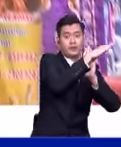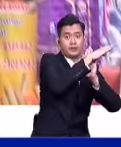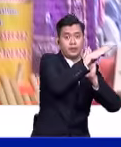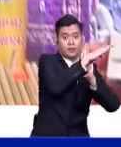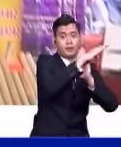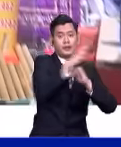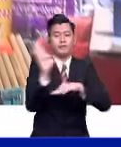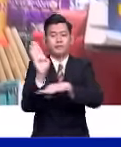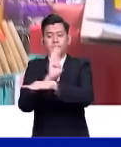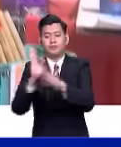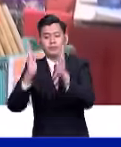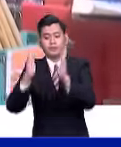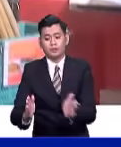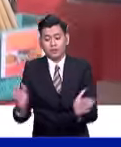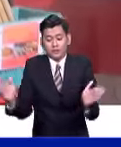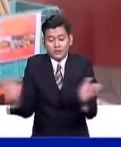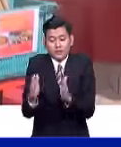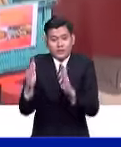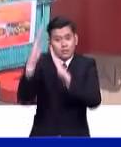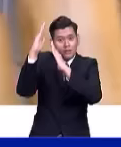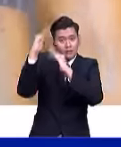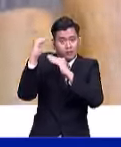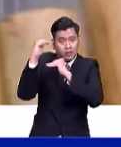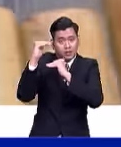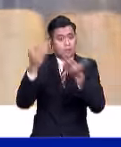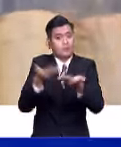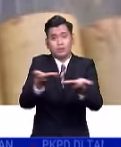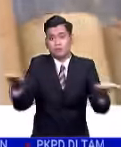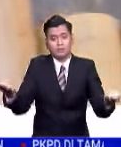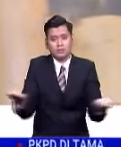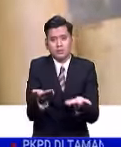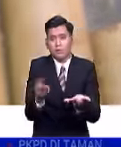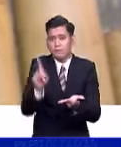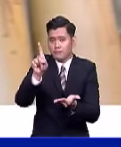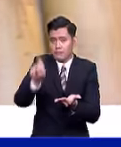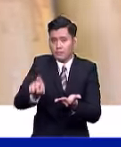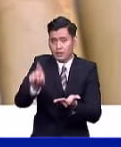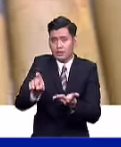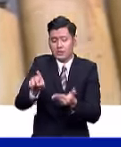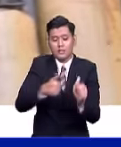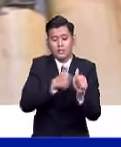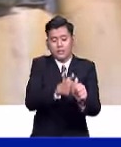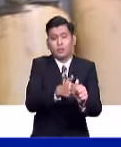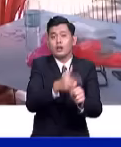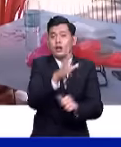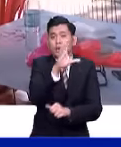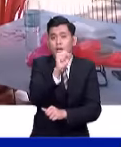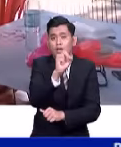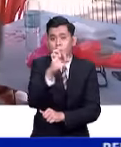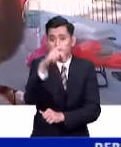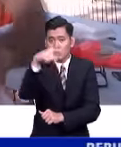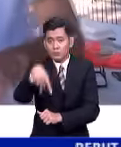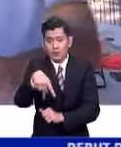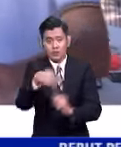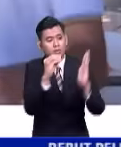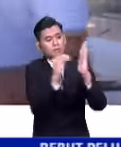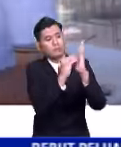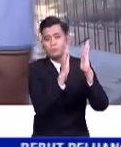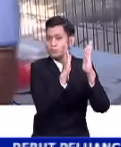Peniaga-peniaga kecil kini berharap orang ramai turut sama-sama mengamalkan prosedur operasi standard